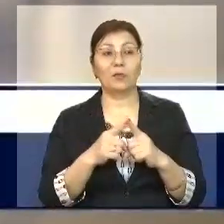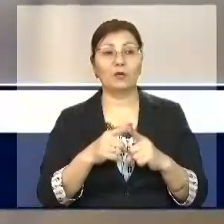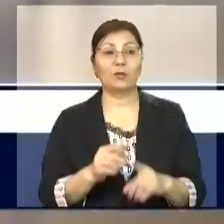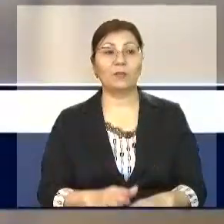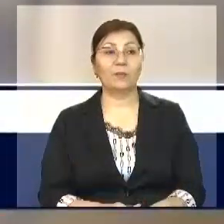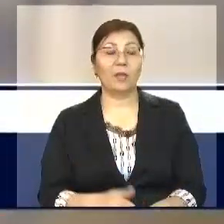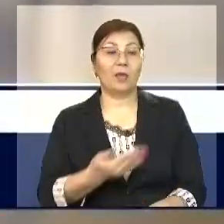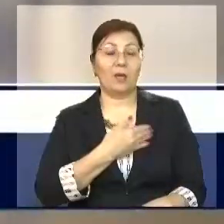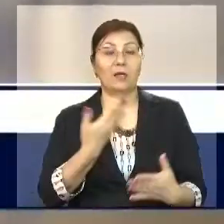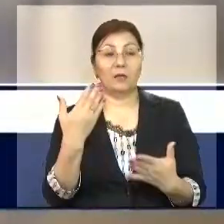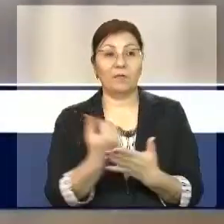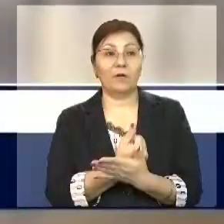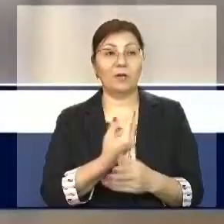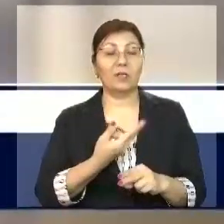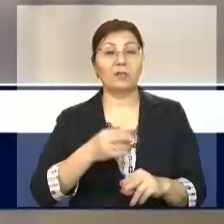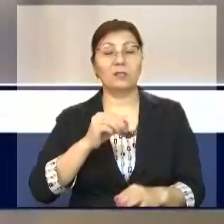и